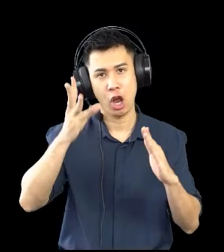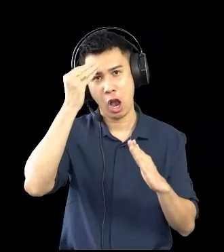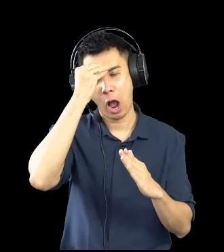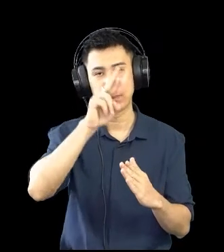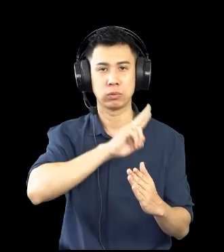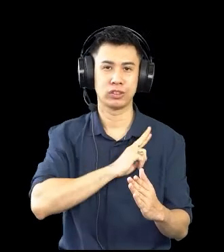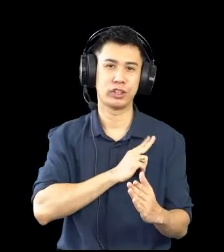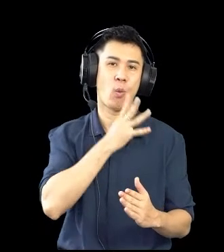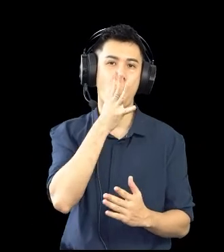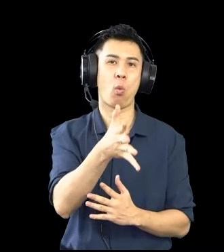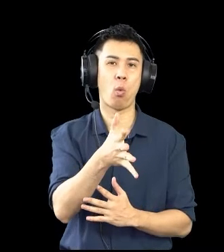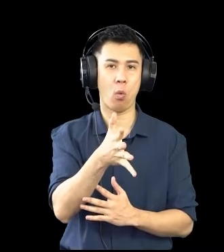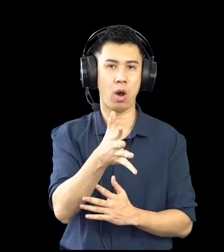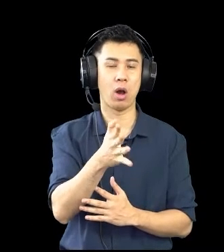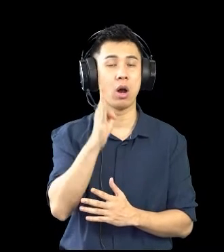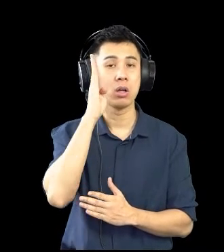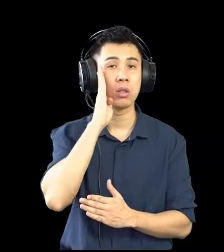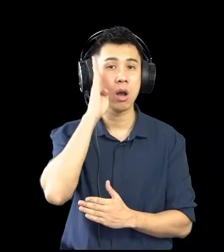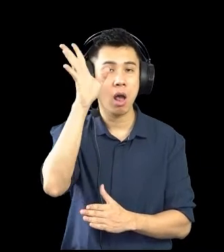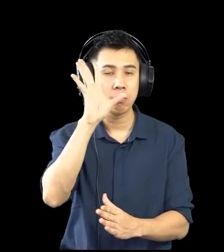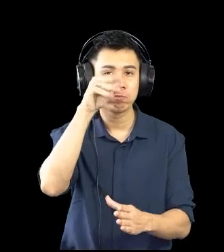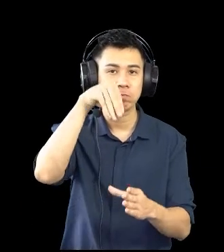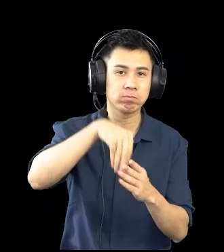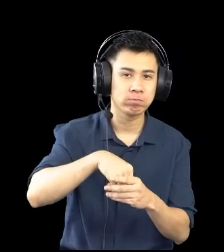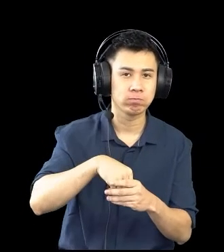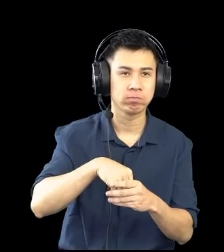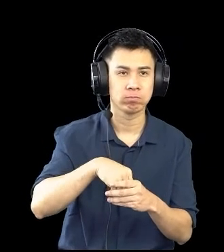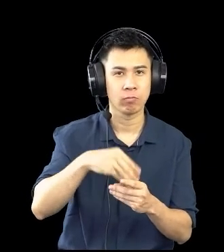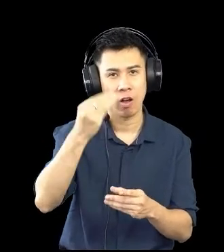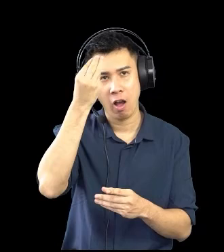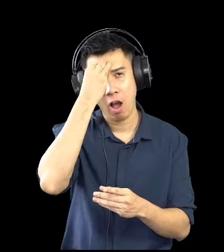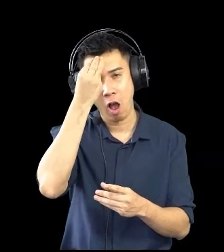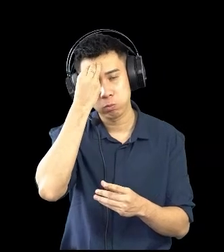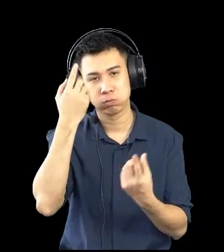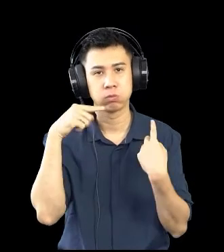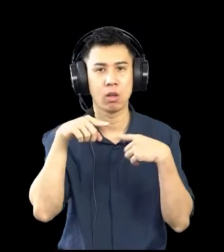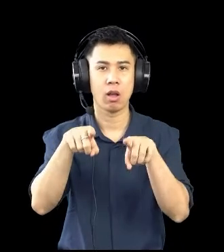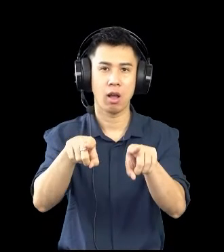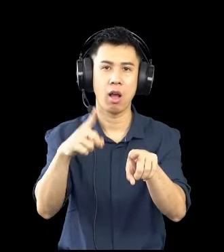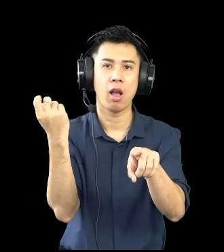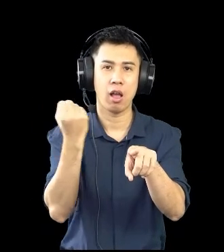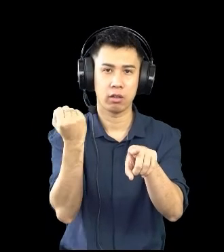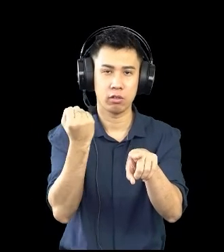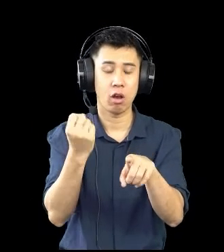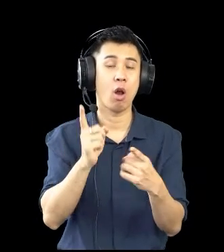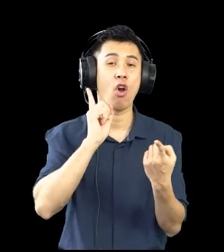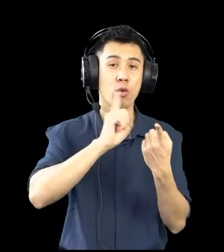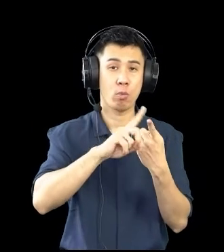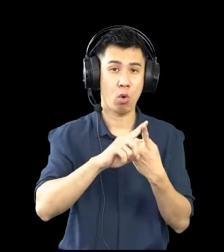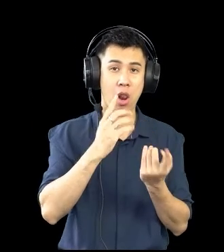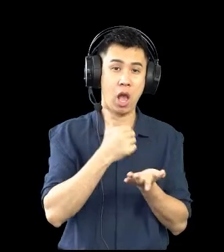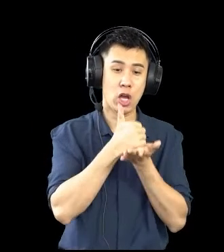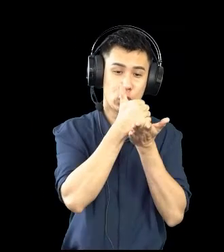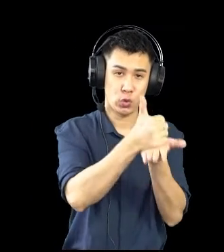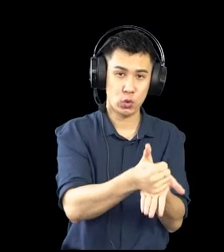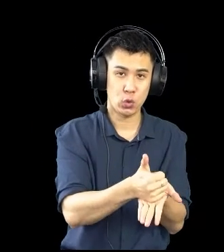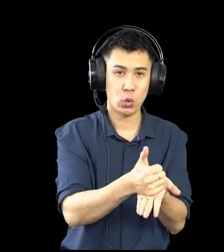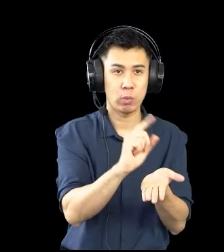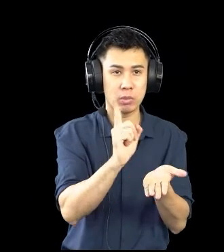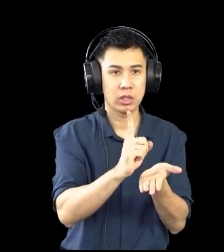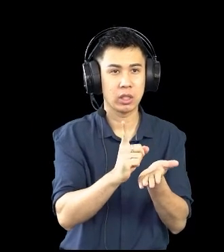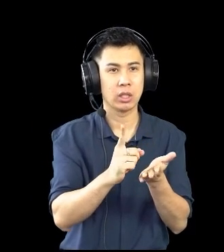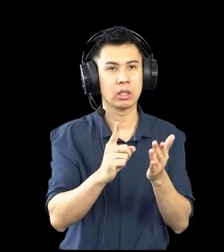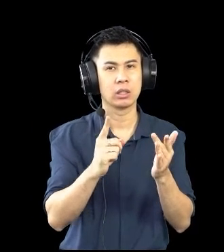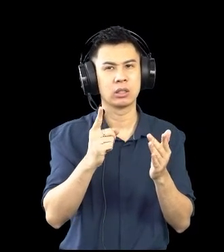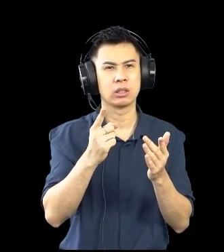ở thời điểm hiện tại để để mình có thể trong nghĩa là song song với việc là mình giúp đỡ các em để xóa bỏ đi cái định kiến về